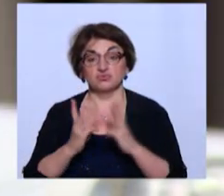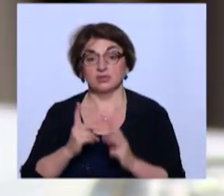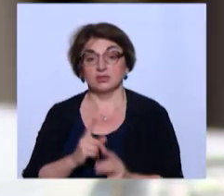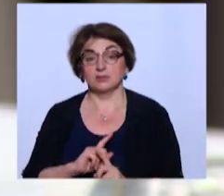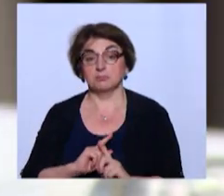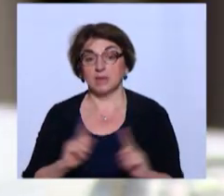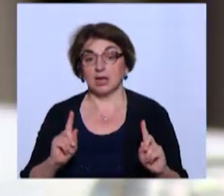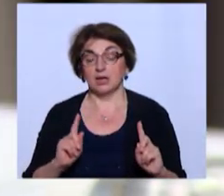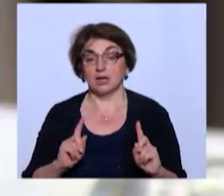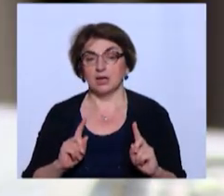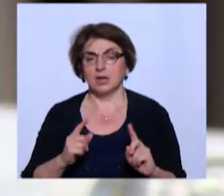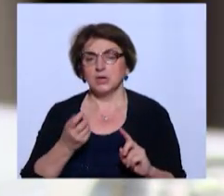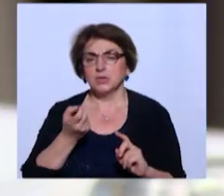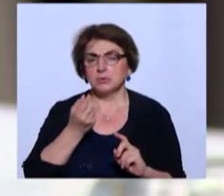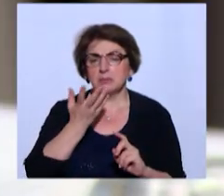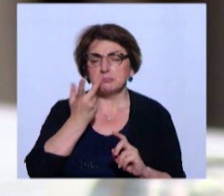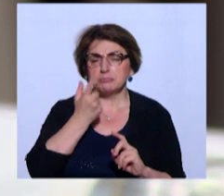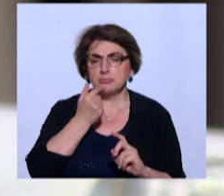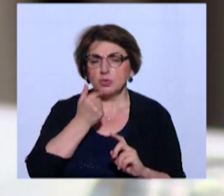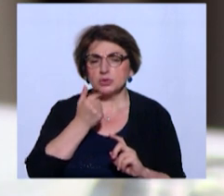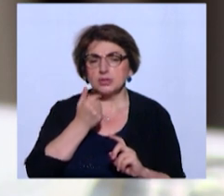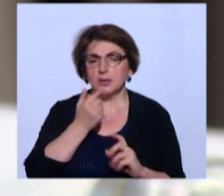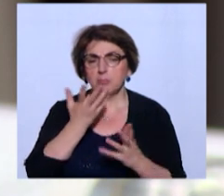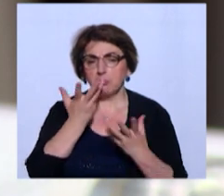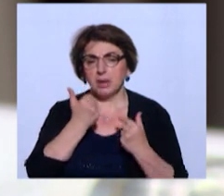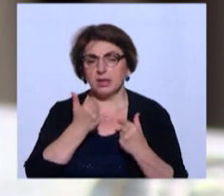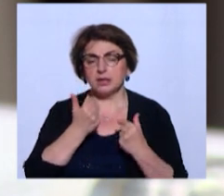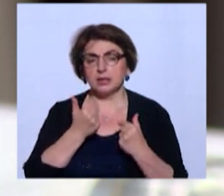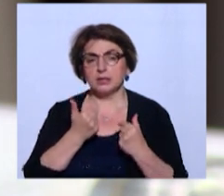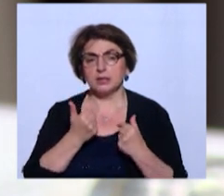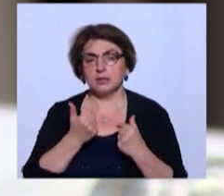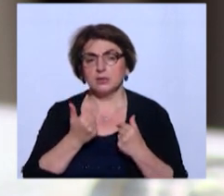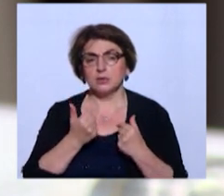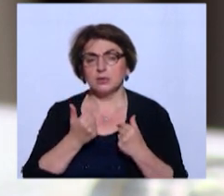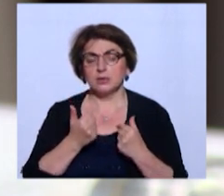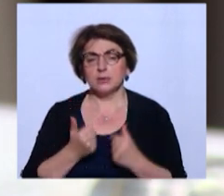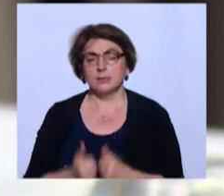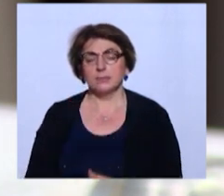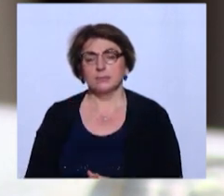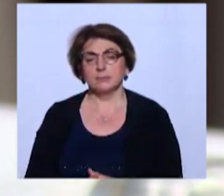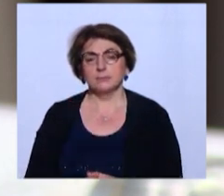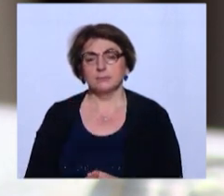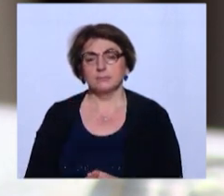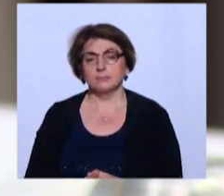აი კალციუმის აქ რაღაცა მოწითალო შეფერილობა, უფრო მოწითალო